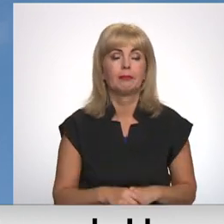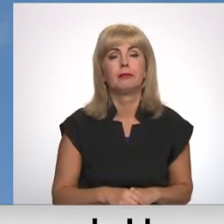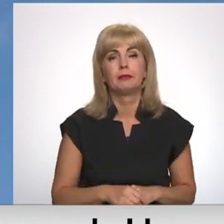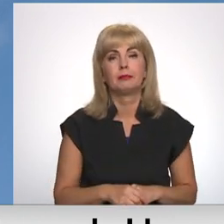televīzija.